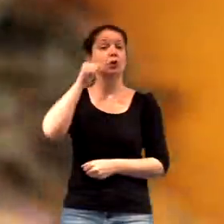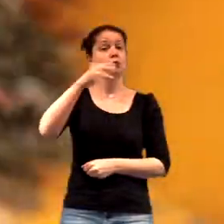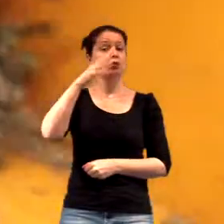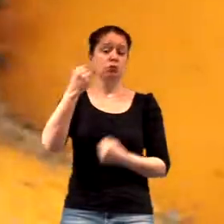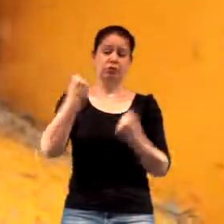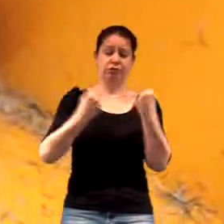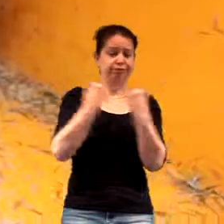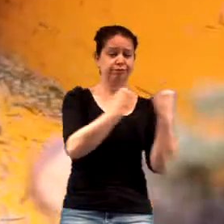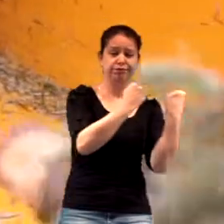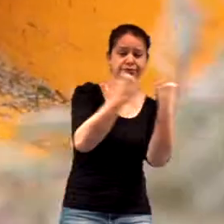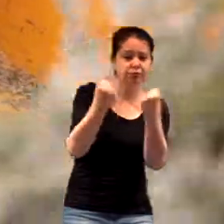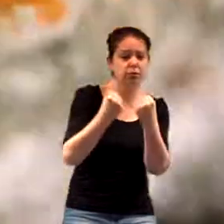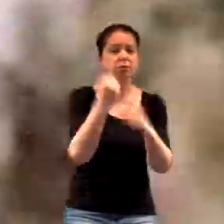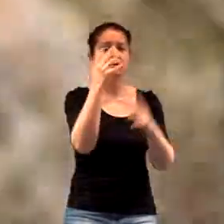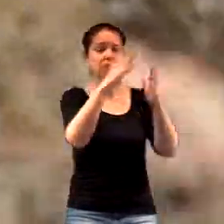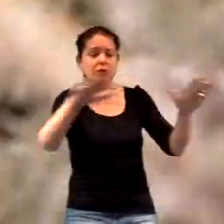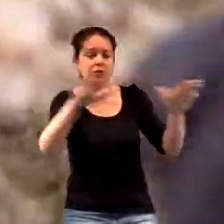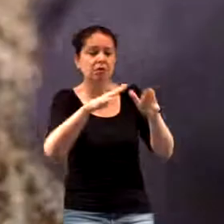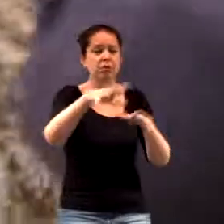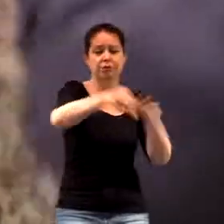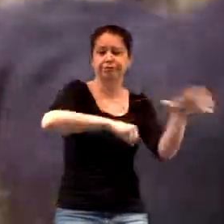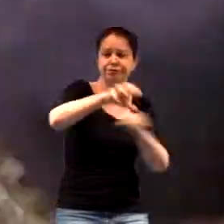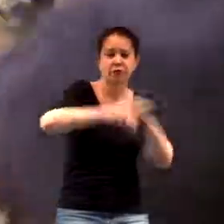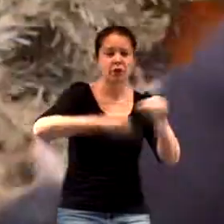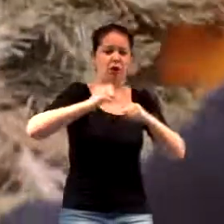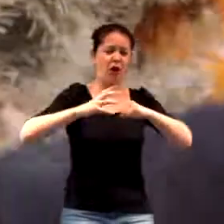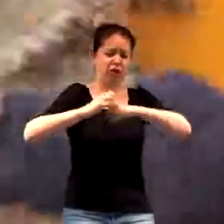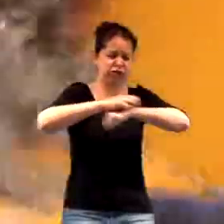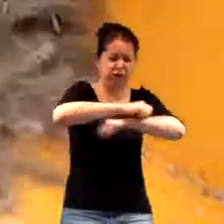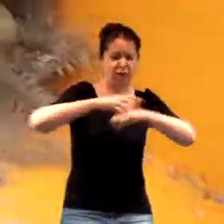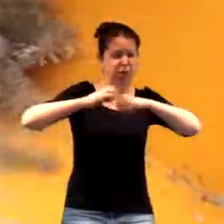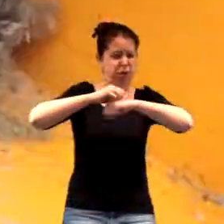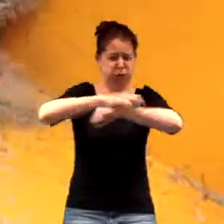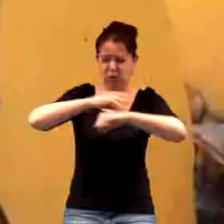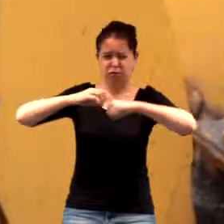un véhicule qui circulait, qui ramassait. On a stocké ça à notre dépôt